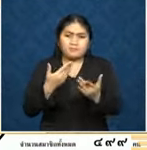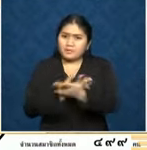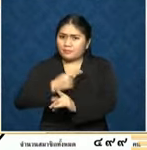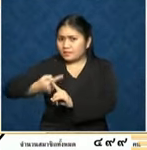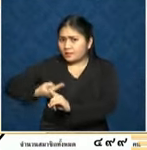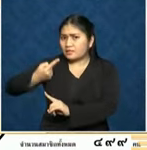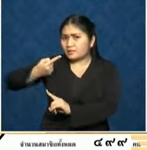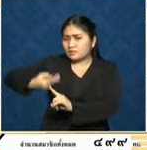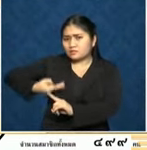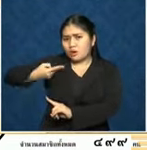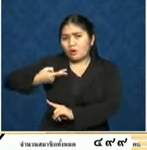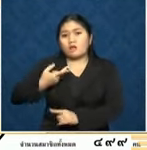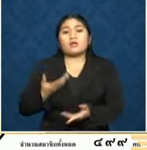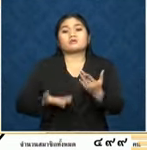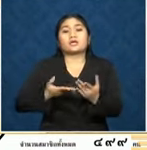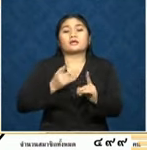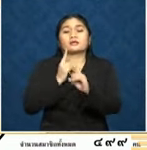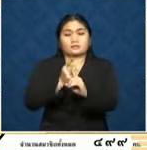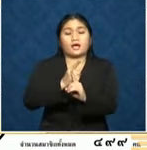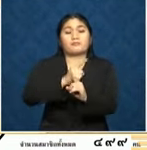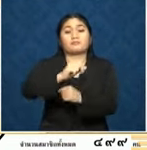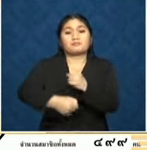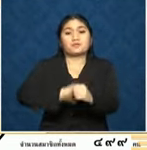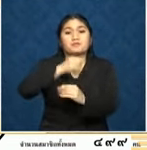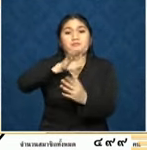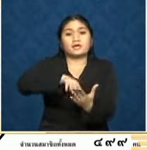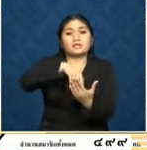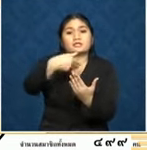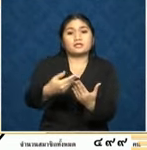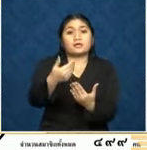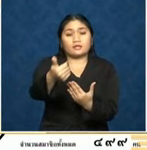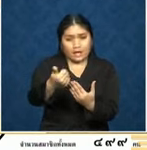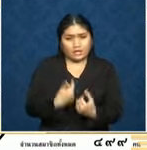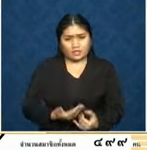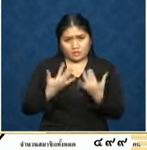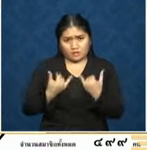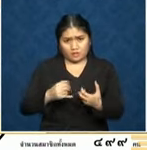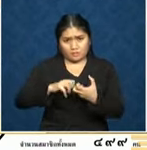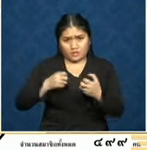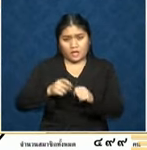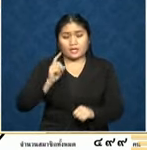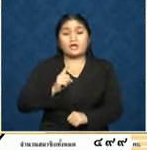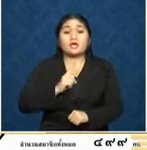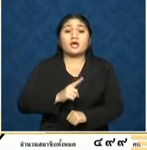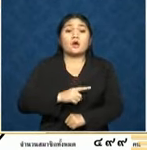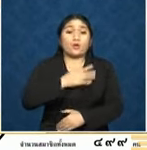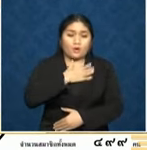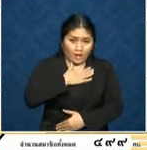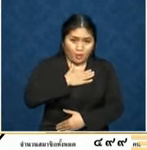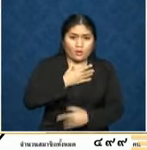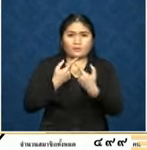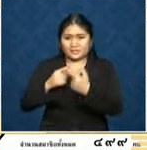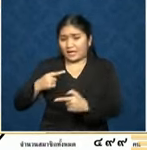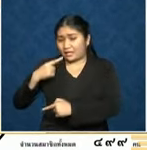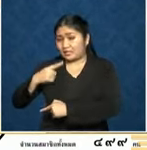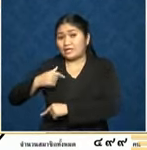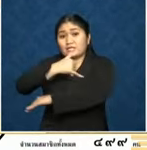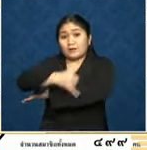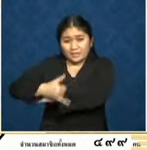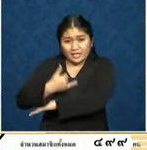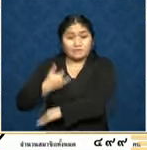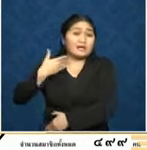นี่ยก็ดีนะครับตามปีปฏิทินเนี่ยปัญหาใหญ่ของบ้านเราก็คือประเทศเราเนี่ยไม่เหมือนต่างประเทศที่เขามีเงินเยอะหรือเหมือนในอดีตที่เรามีเงินเพีย